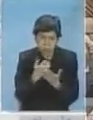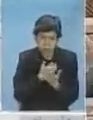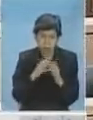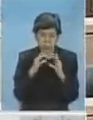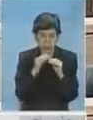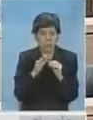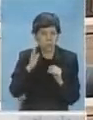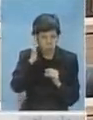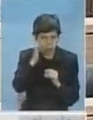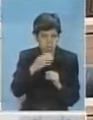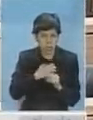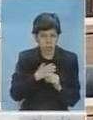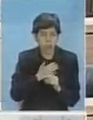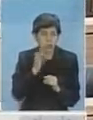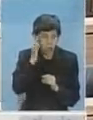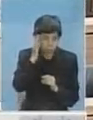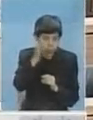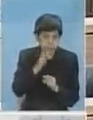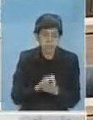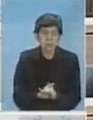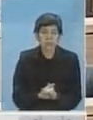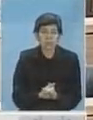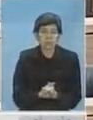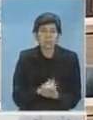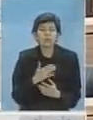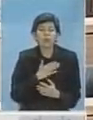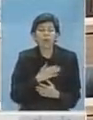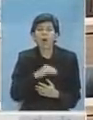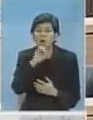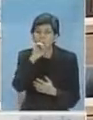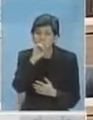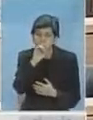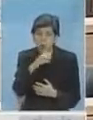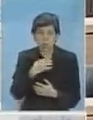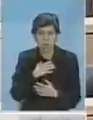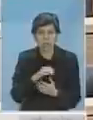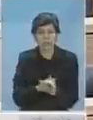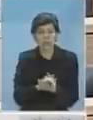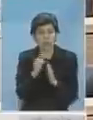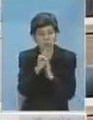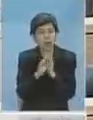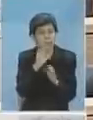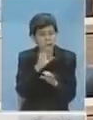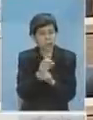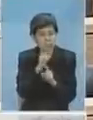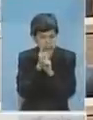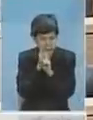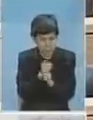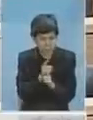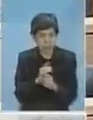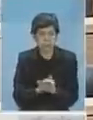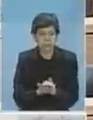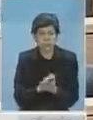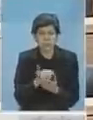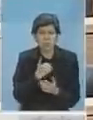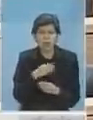การประชุมของเราต่อไปในครั้งต่อไปนะครับผมอยากให้ประพฤติปฏิบัติตามข้อบังคับโดยเคร่งครัด